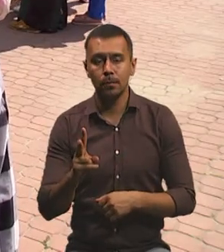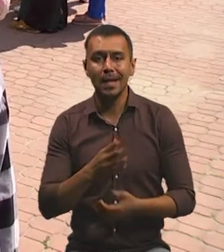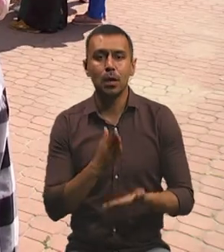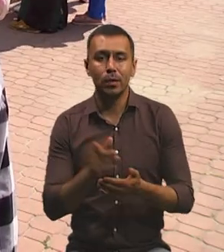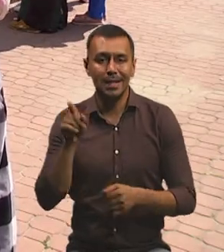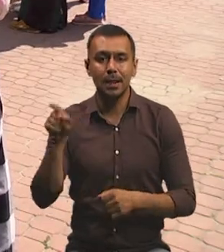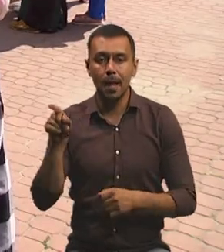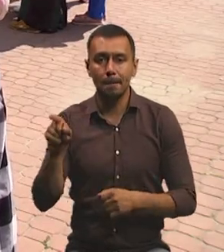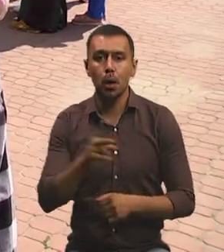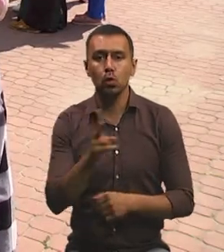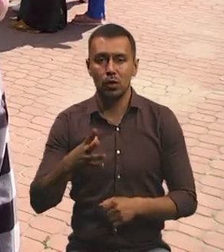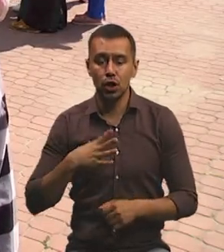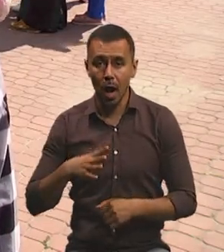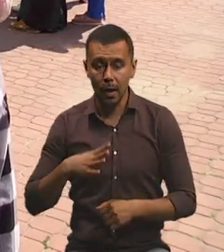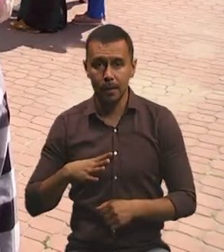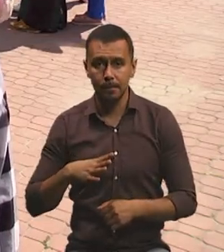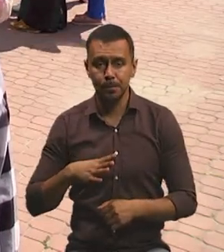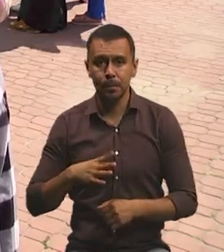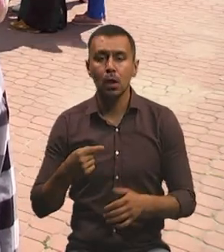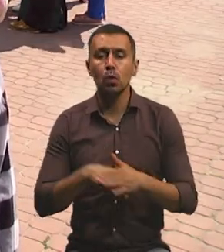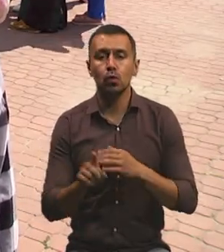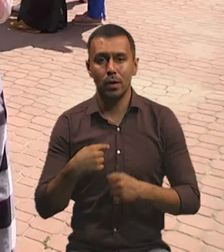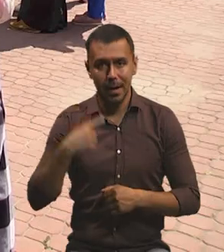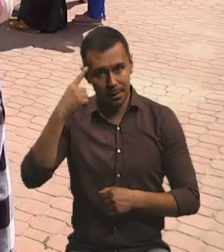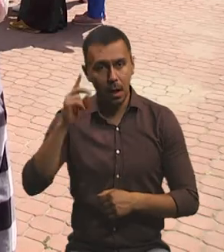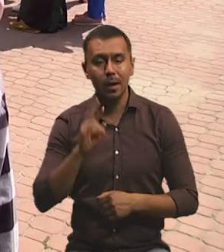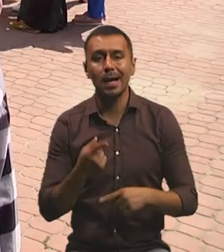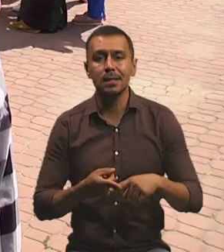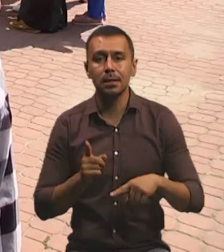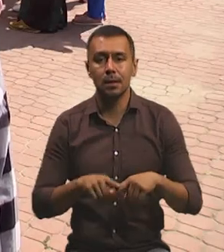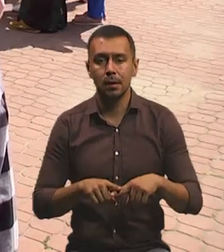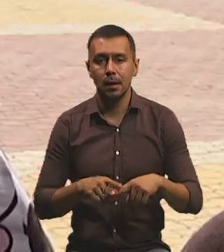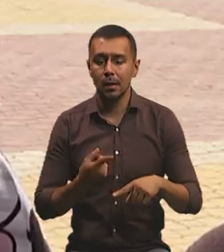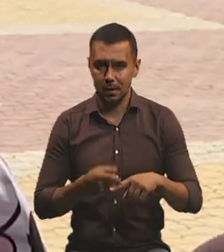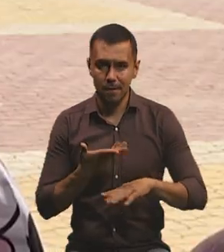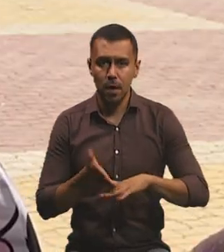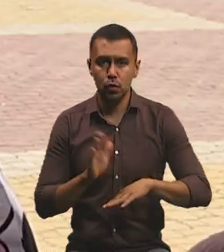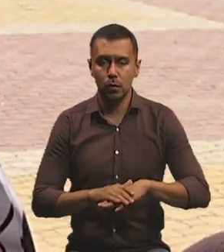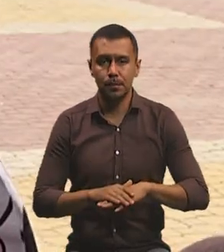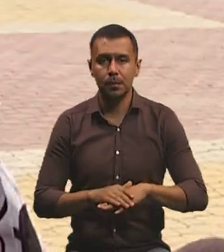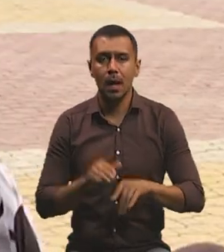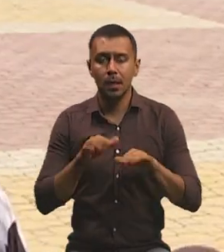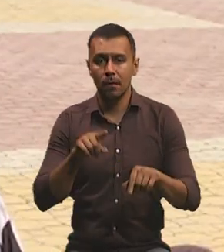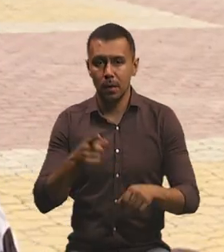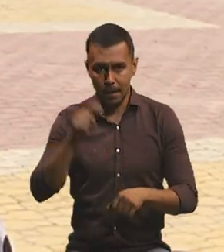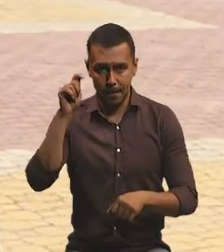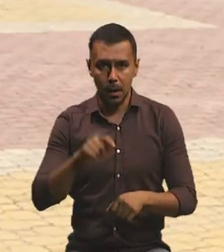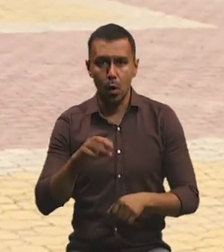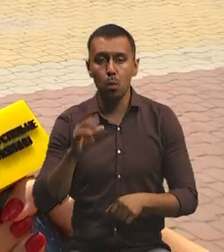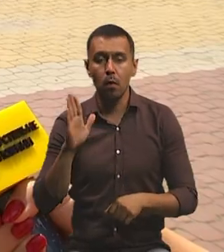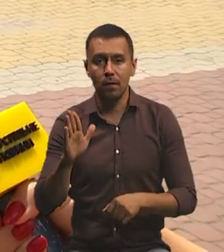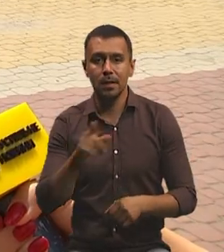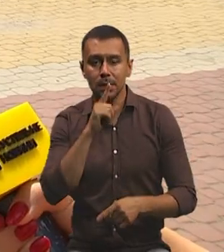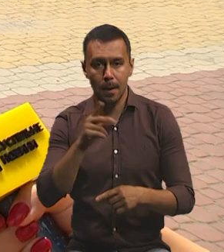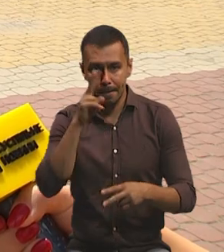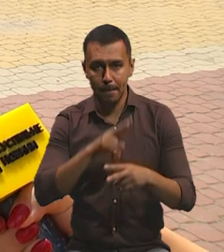там, хто чекає, тому що я знаю, як це. Це тяжко. На акцію вперше приїхала Любов, сестра